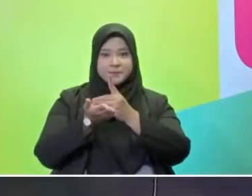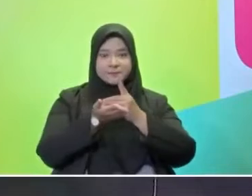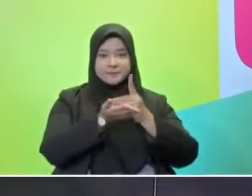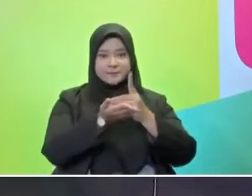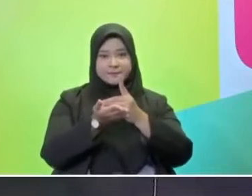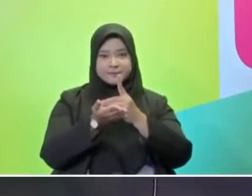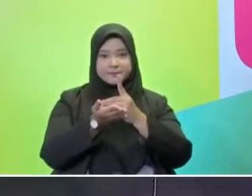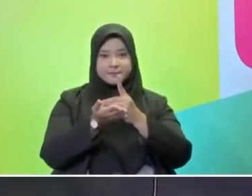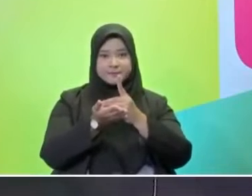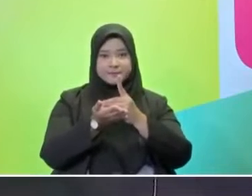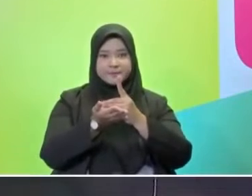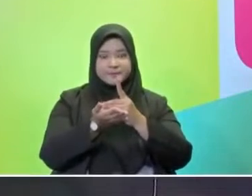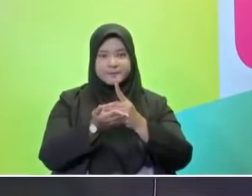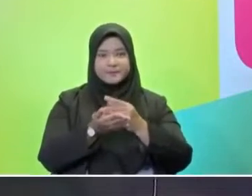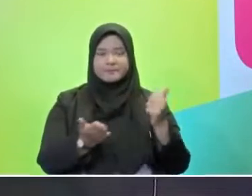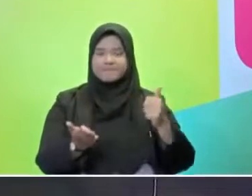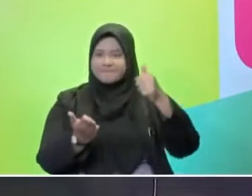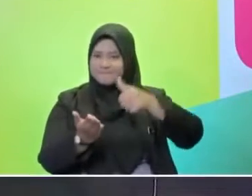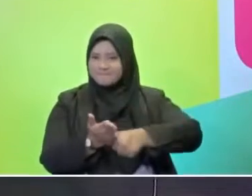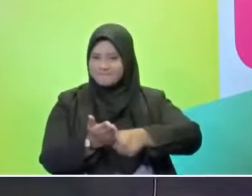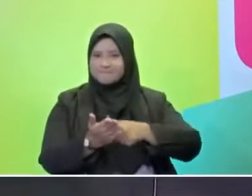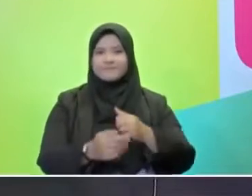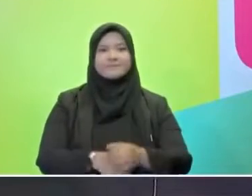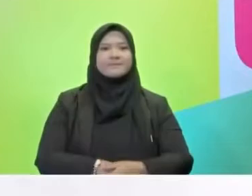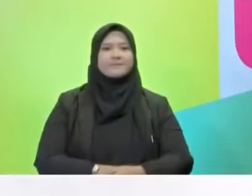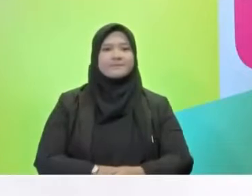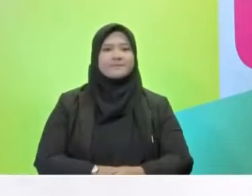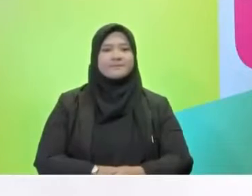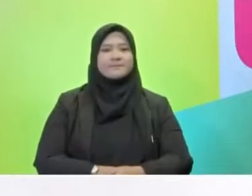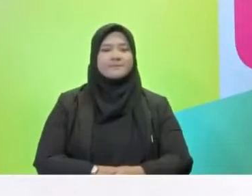jumpa Deepavali. Okey. Saya akan tampakkan di sini.